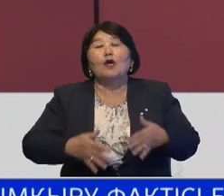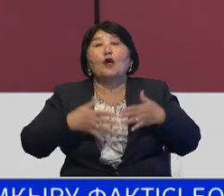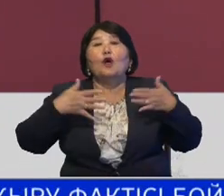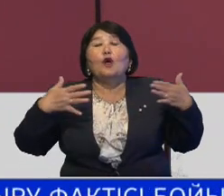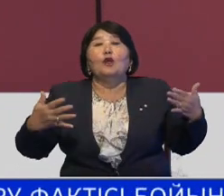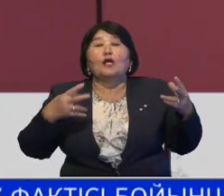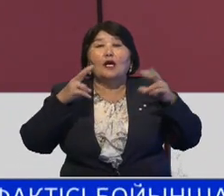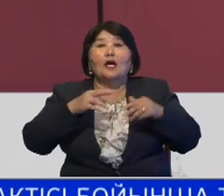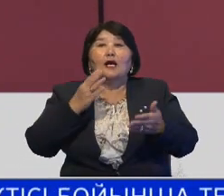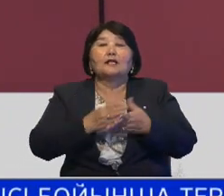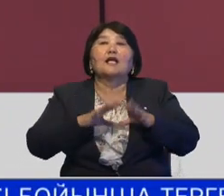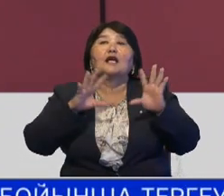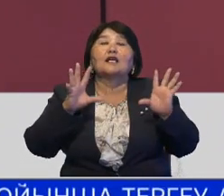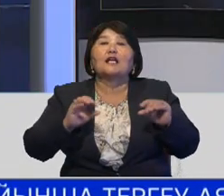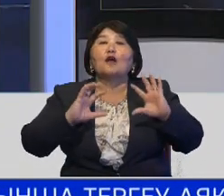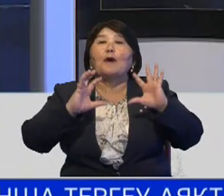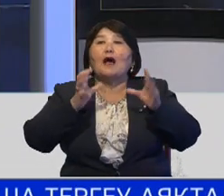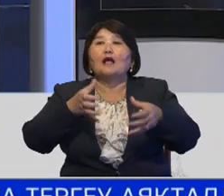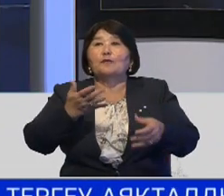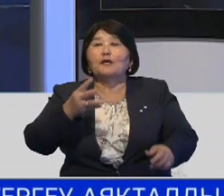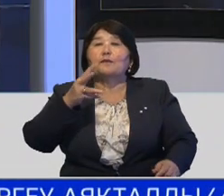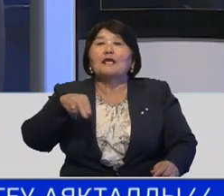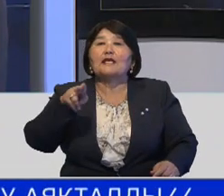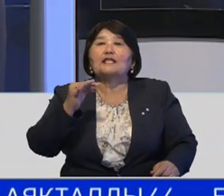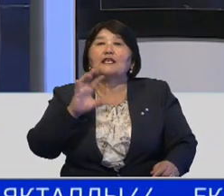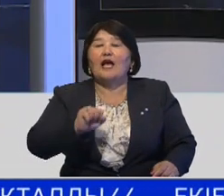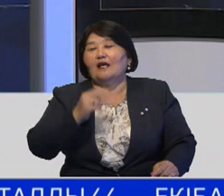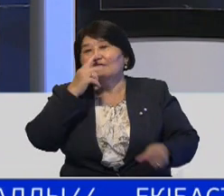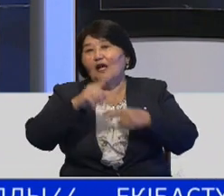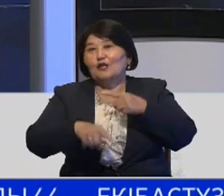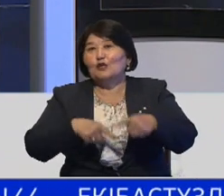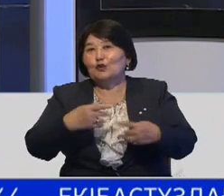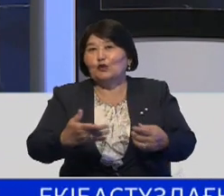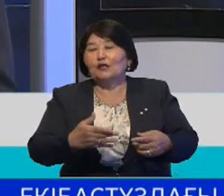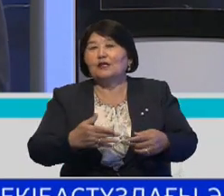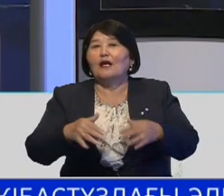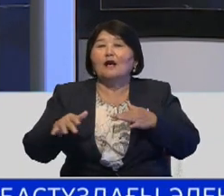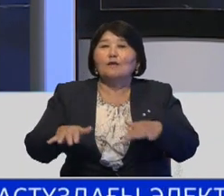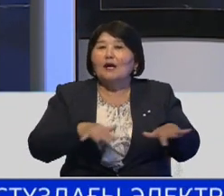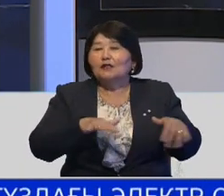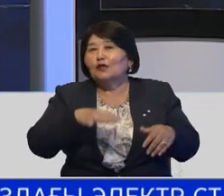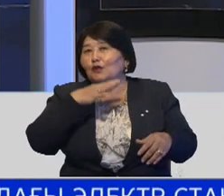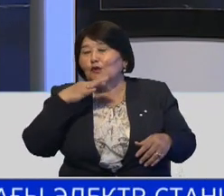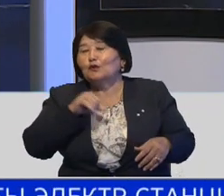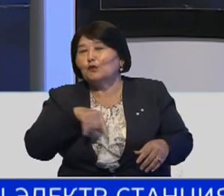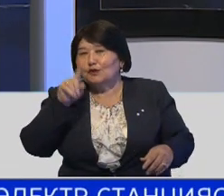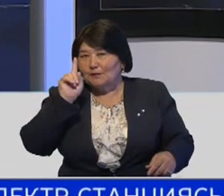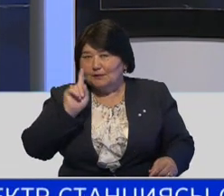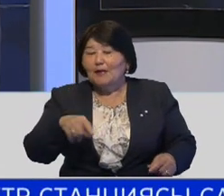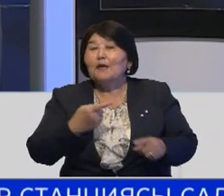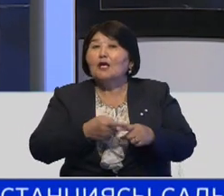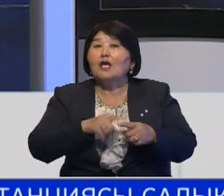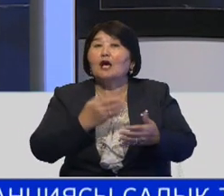қарайтын болсақ, жалпы әлемдік медиа, оның ішінде дәстүрлі медиа үлкен машақатқа қалып отқан. Өзіміз білеміз, ол